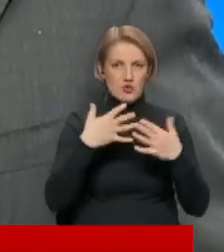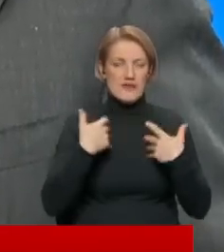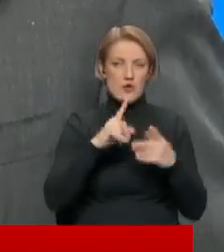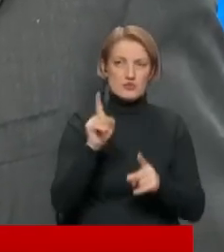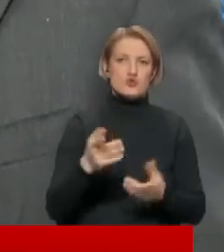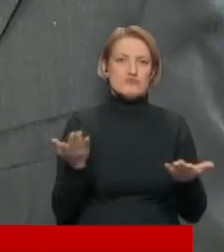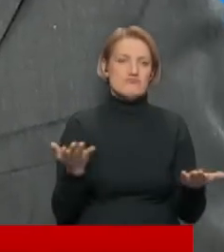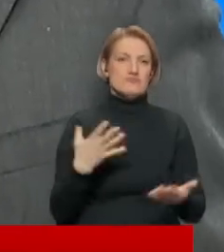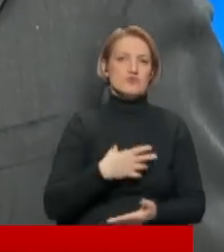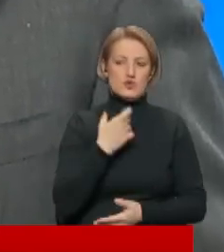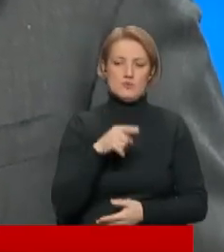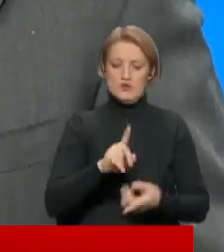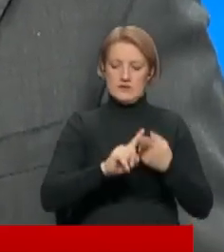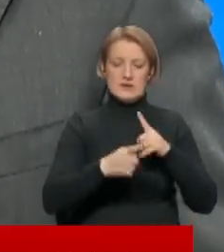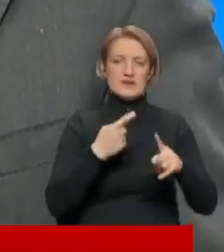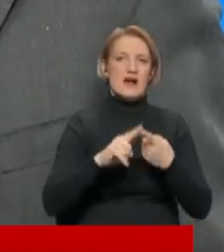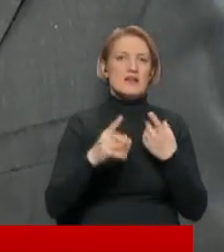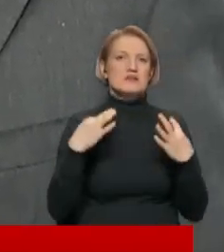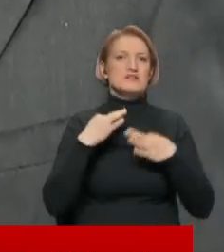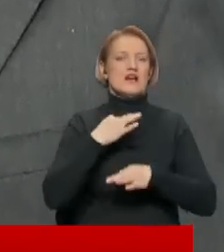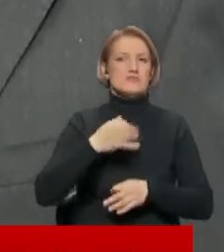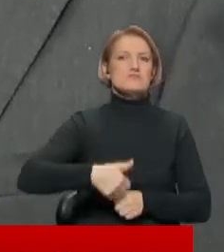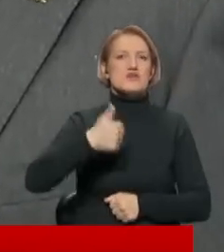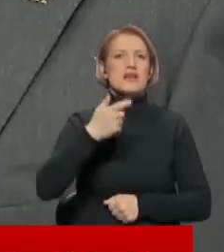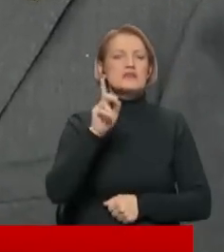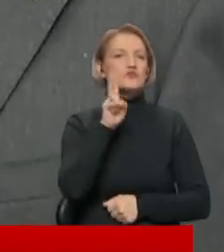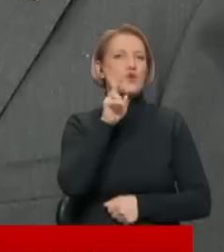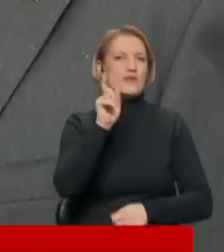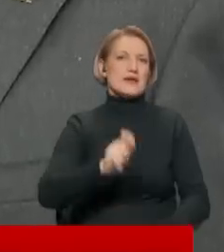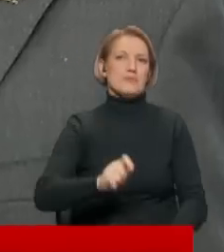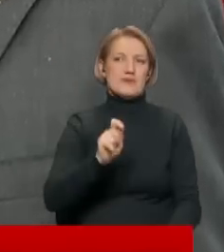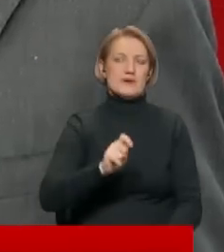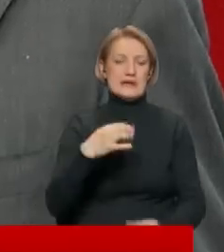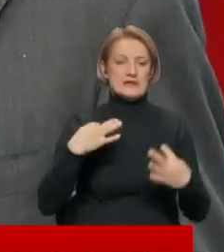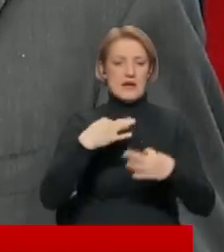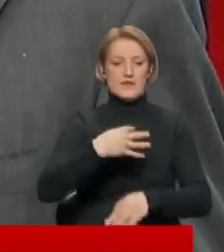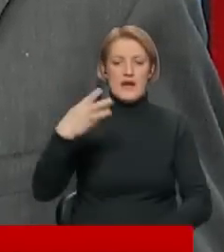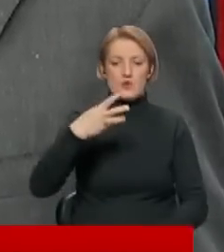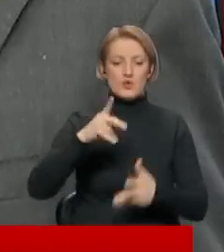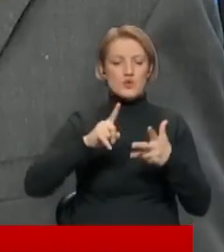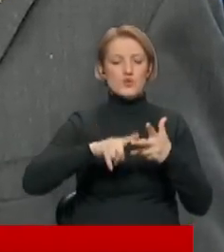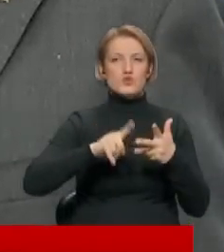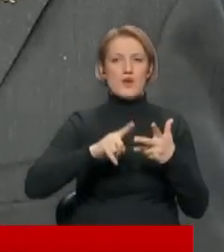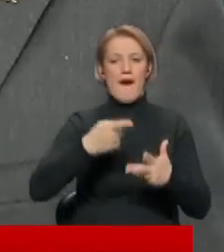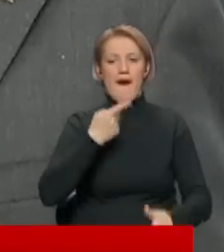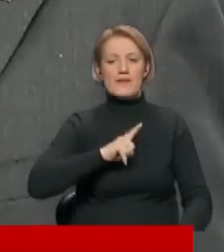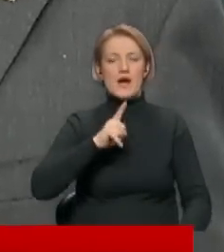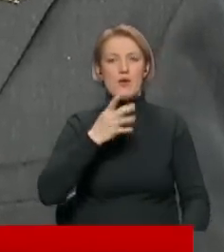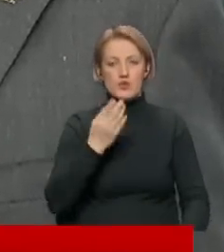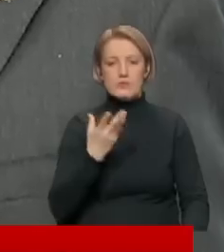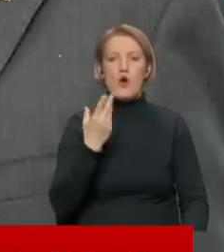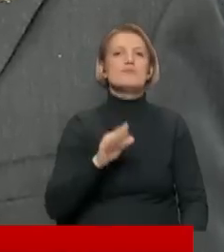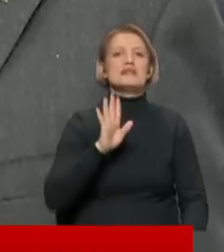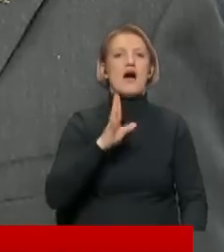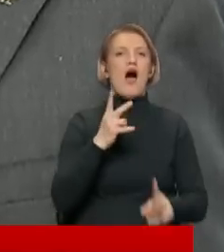Maalesef bugün siyasallaşmış Sayın YSK Başkanı son yaptığı sayın Erdoğan'ın 3 kez aday olup olmaması ile ilgili